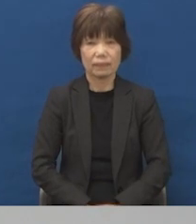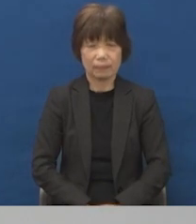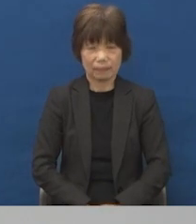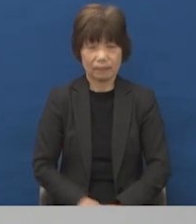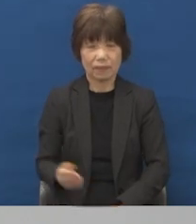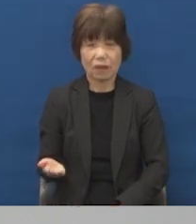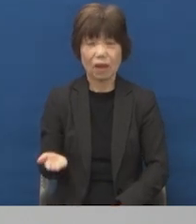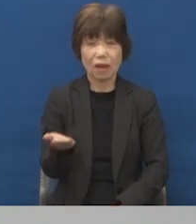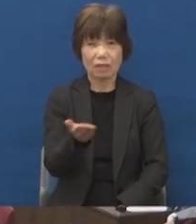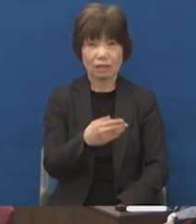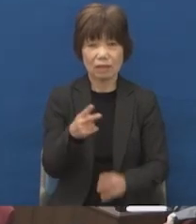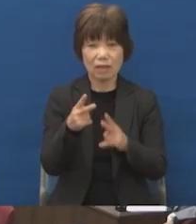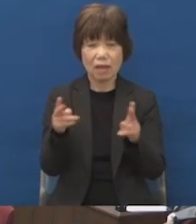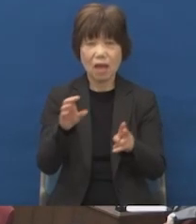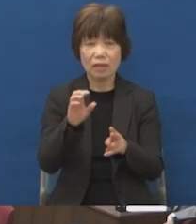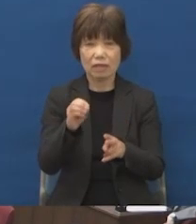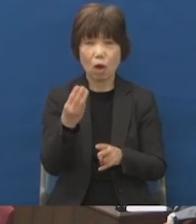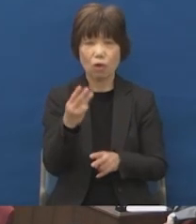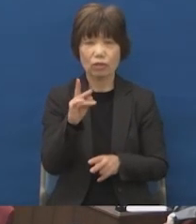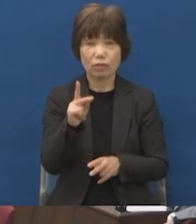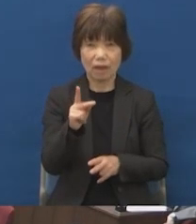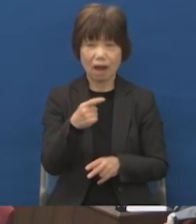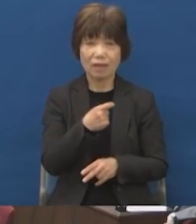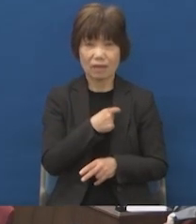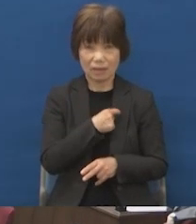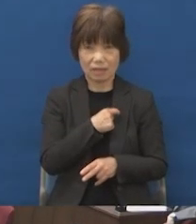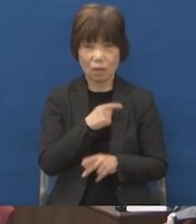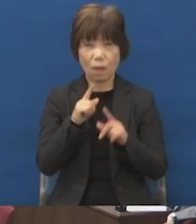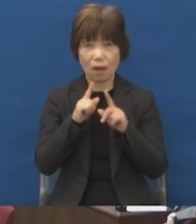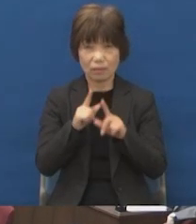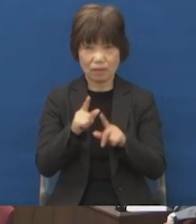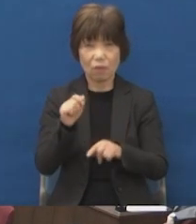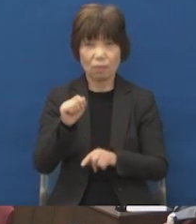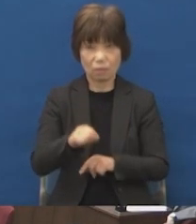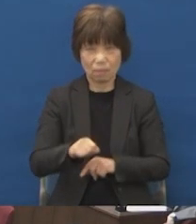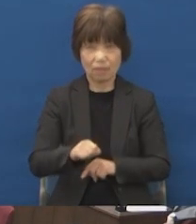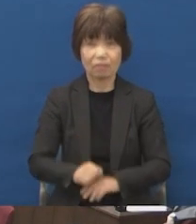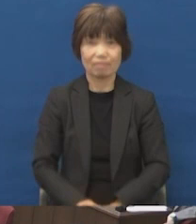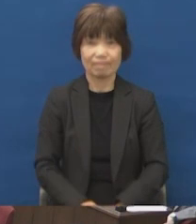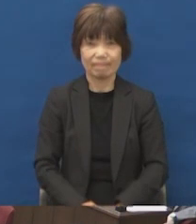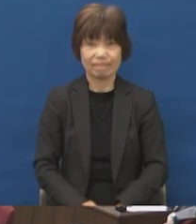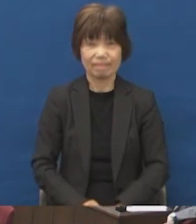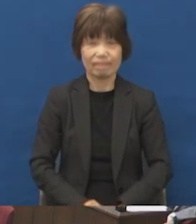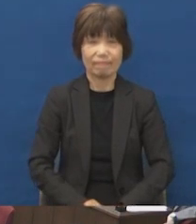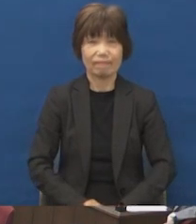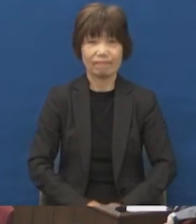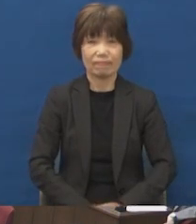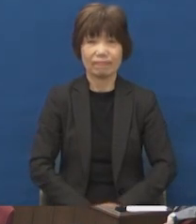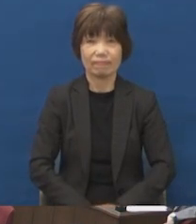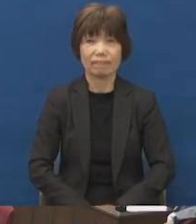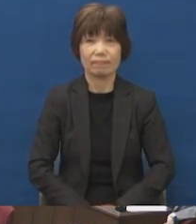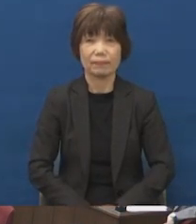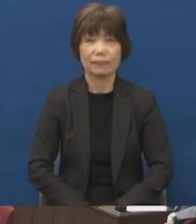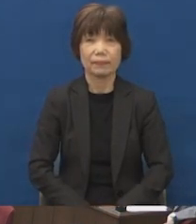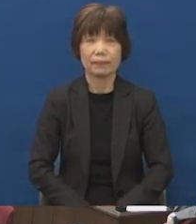次に北尾由佳議員に発言を許します。北尾議員。